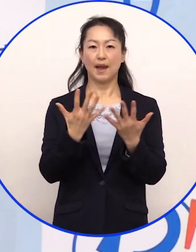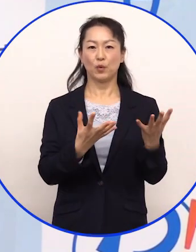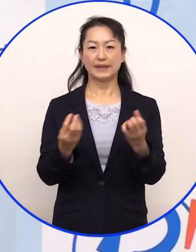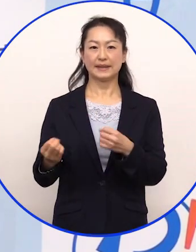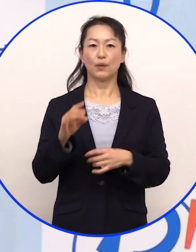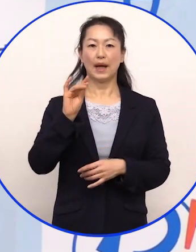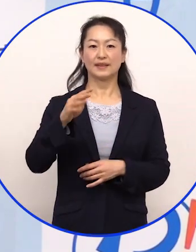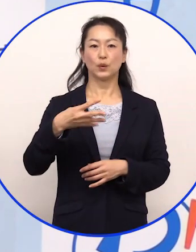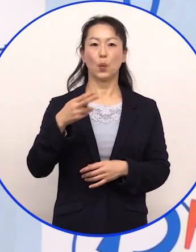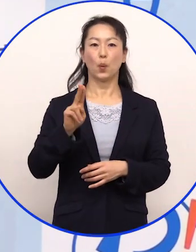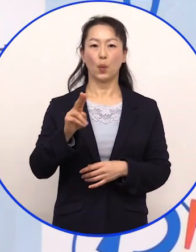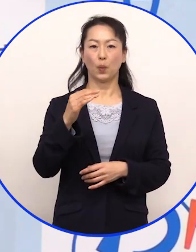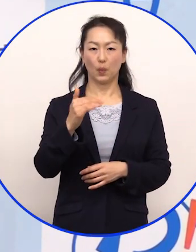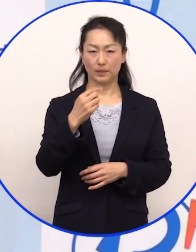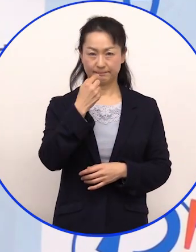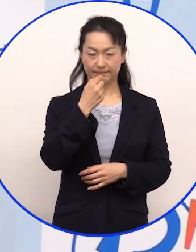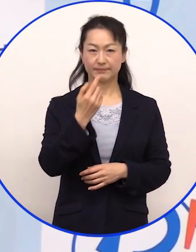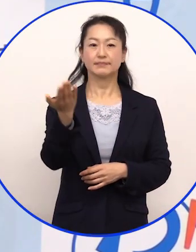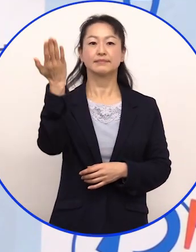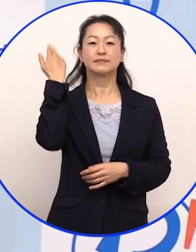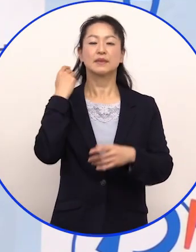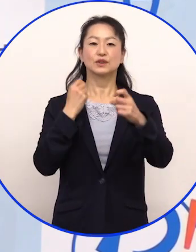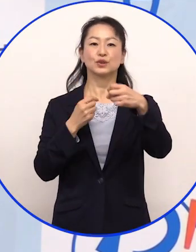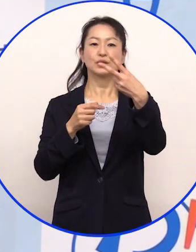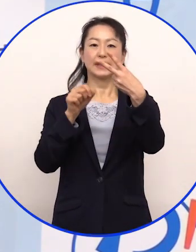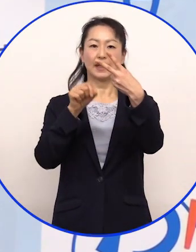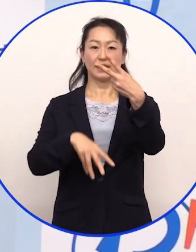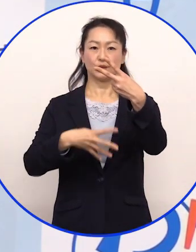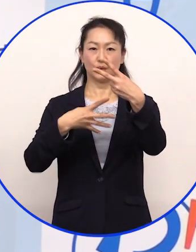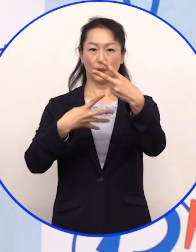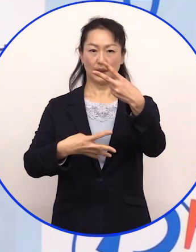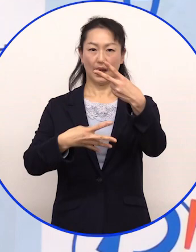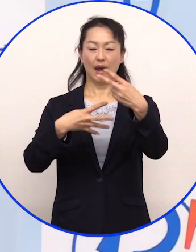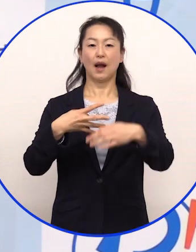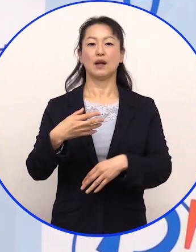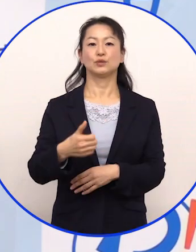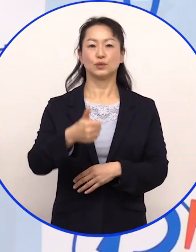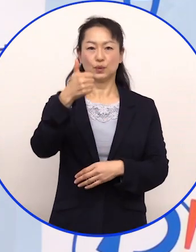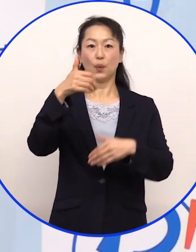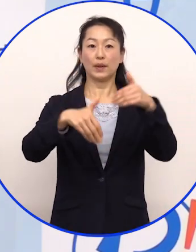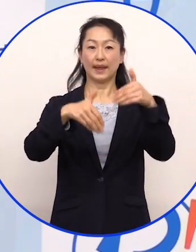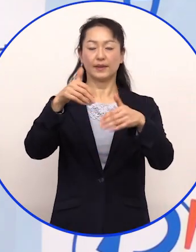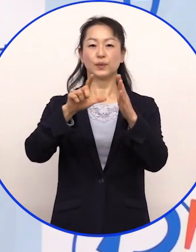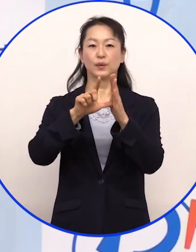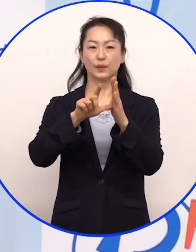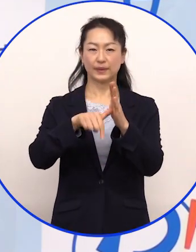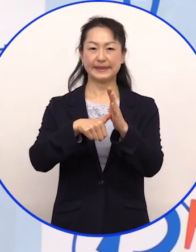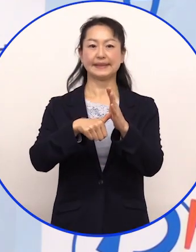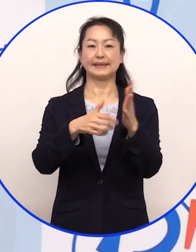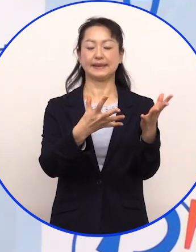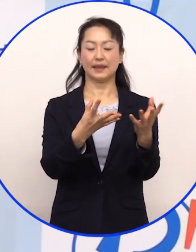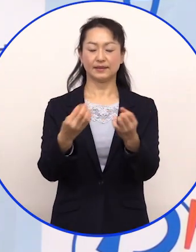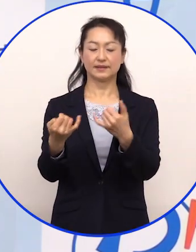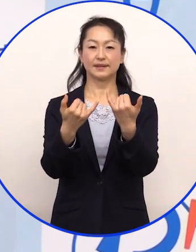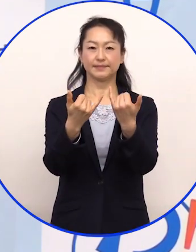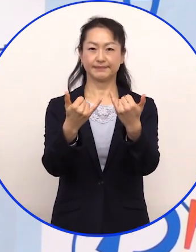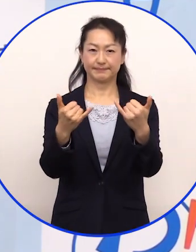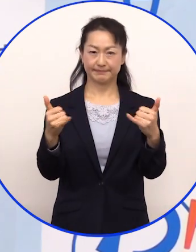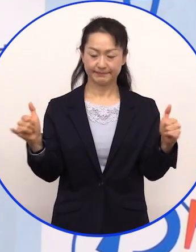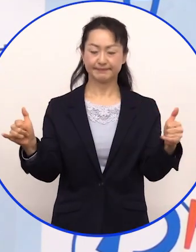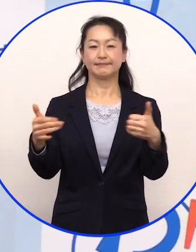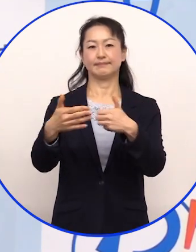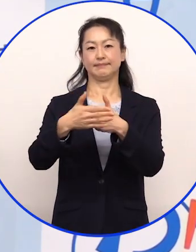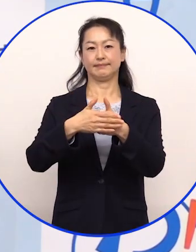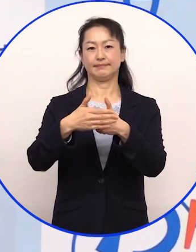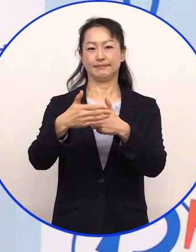子です。去る12月4日の品川区長選挙につきまして多くの区民の皆様のご支